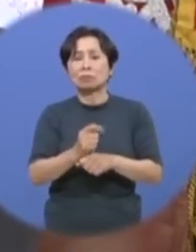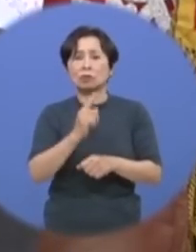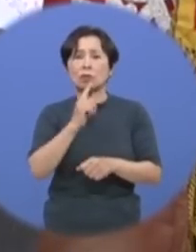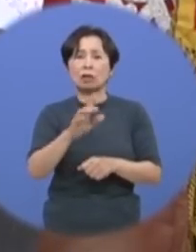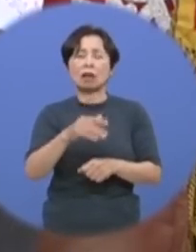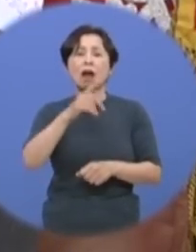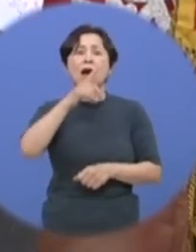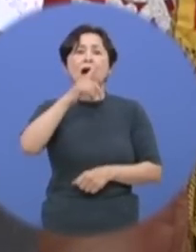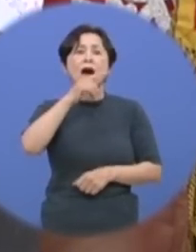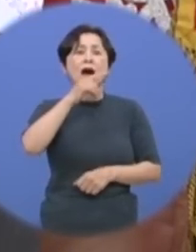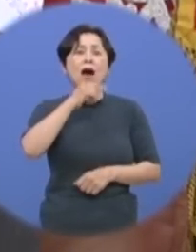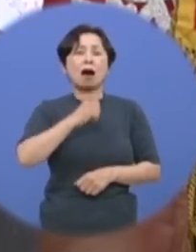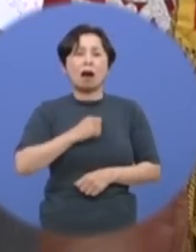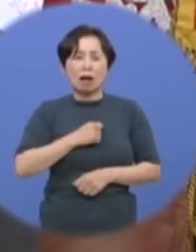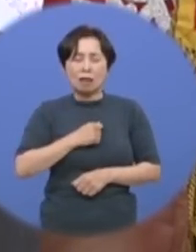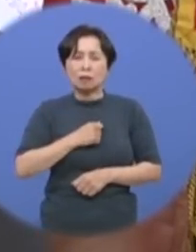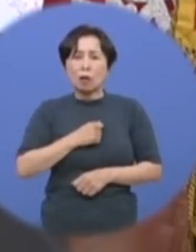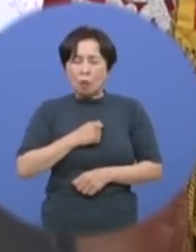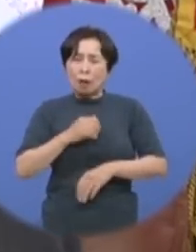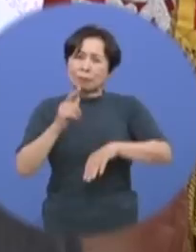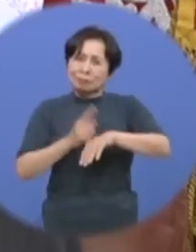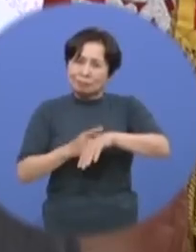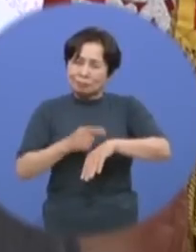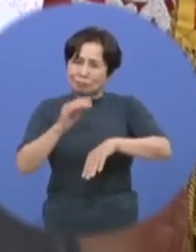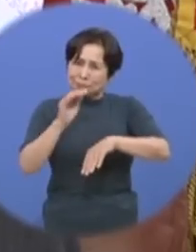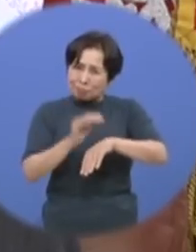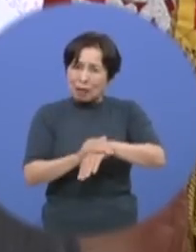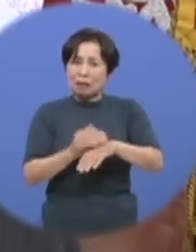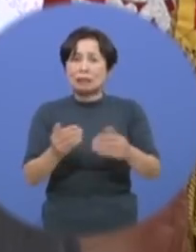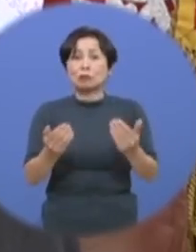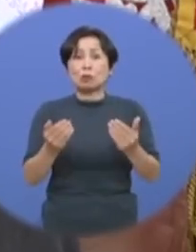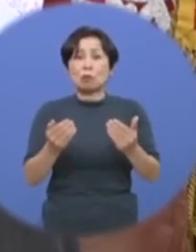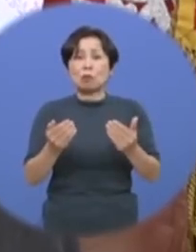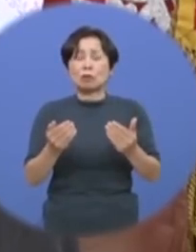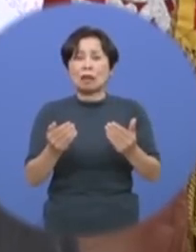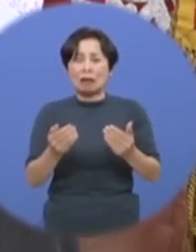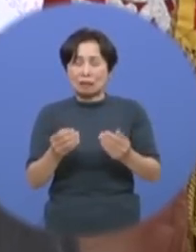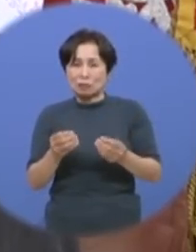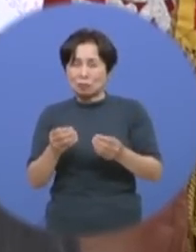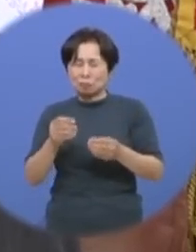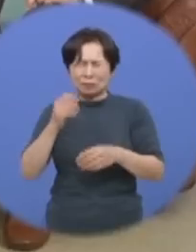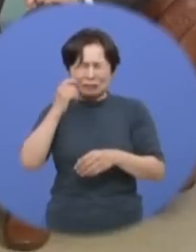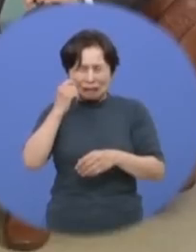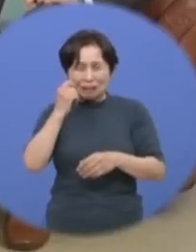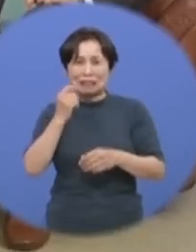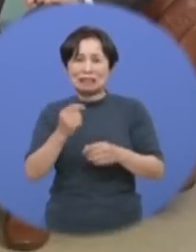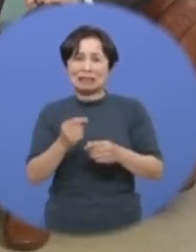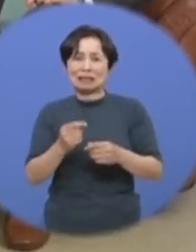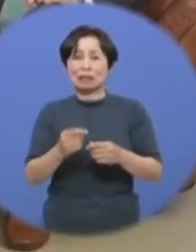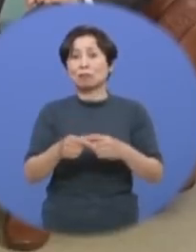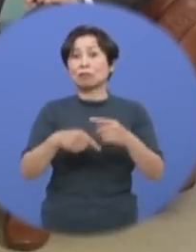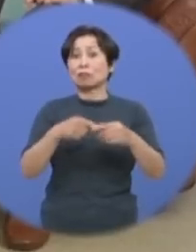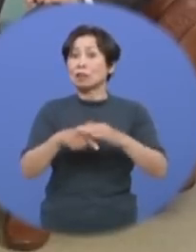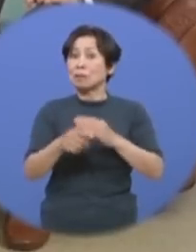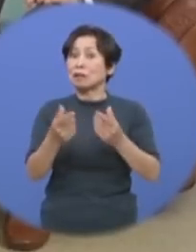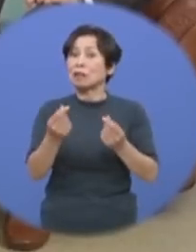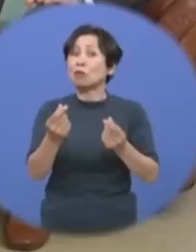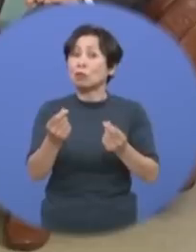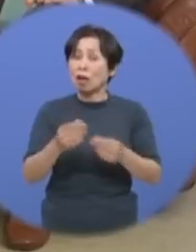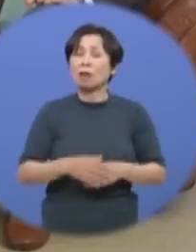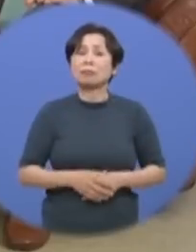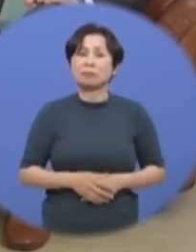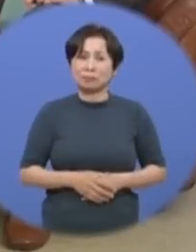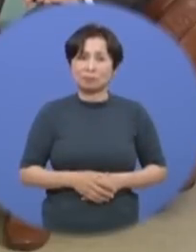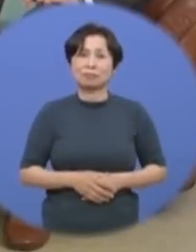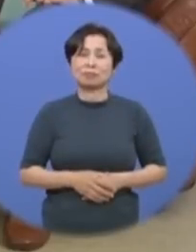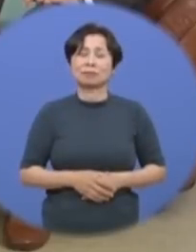ギリギリの所へ飛ばすのが難しくなったということだったんですね1便という学校は